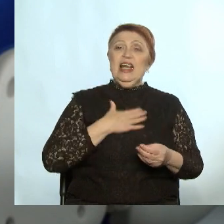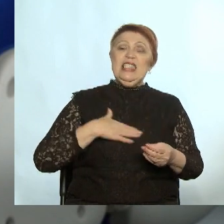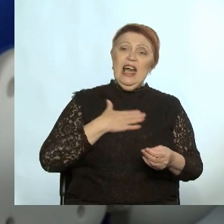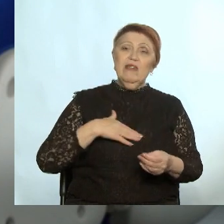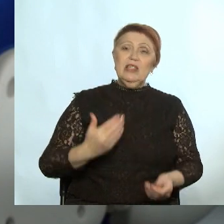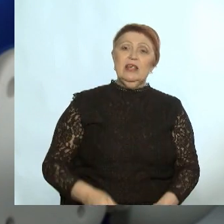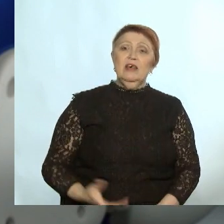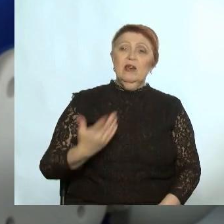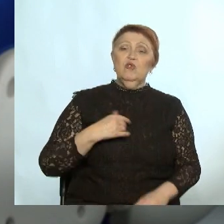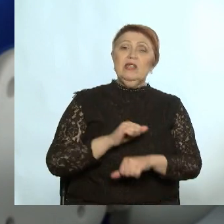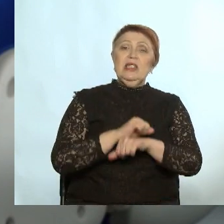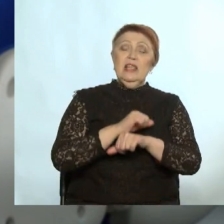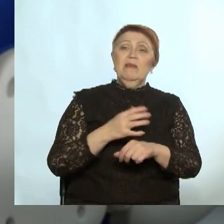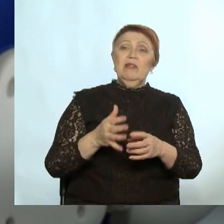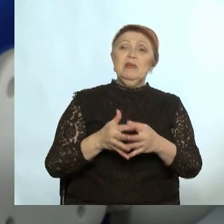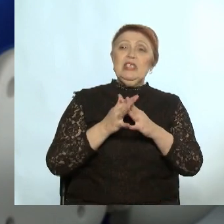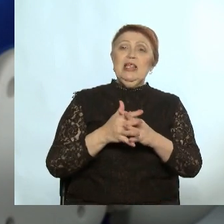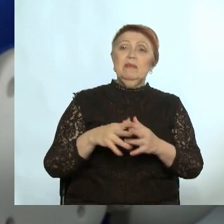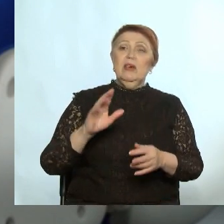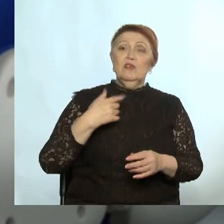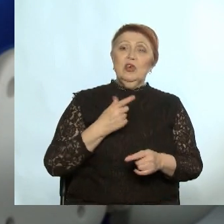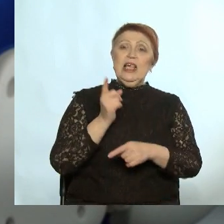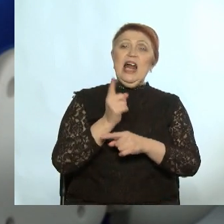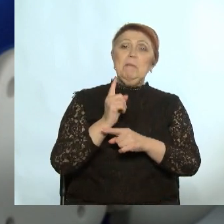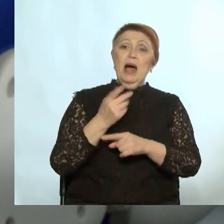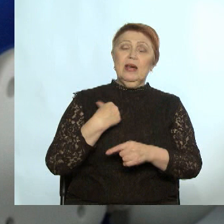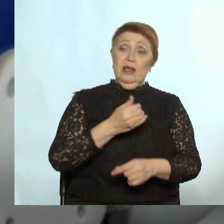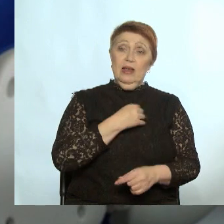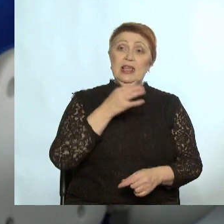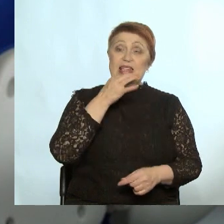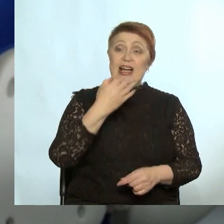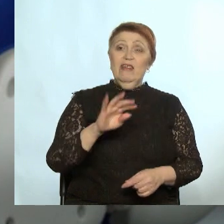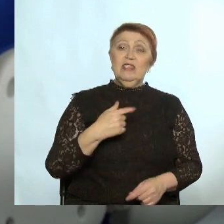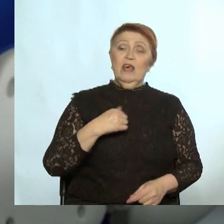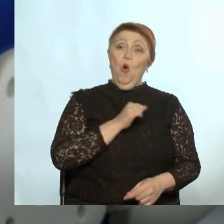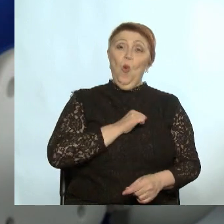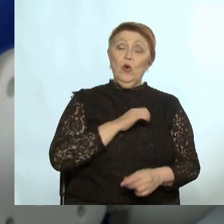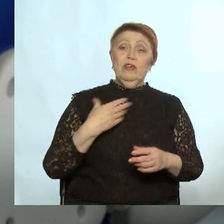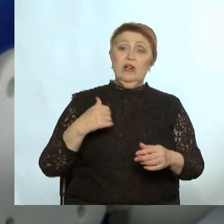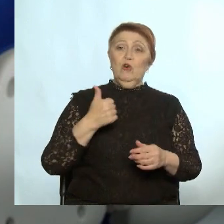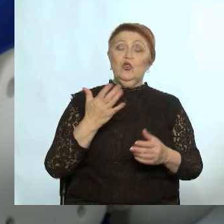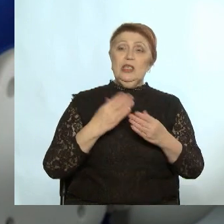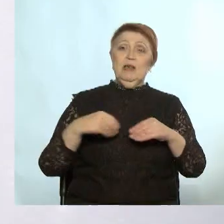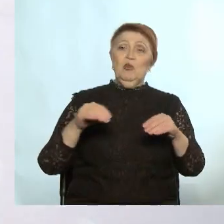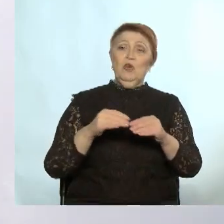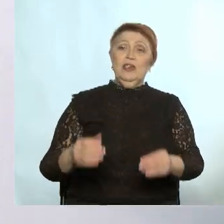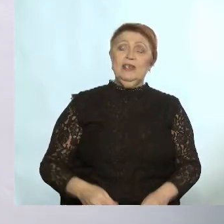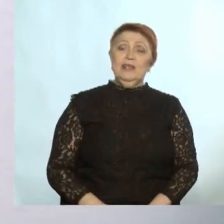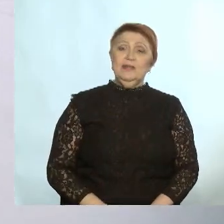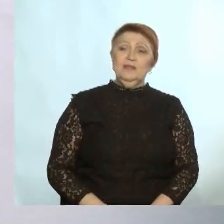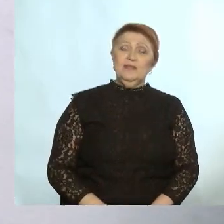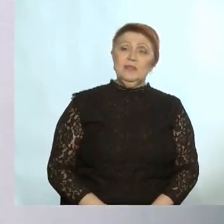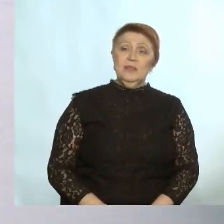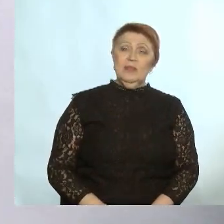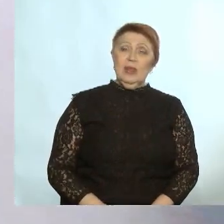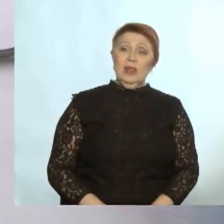переживаешь. Восстанавливаемся, да как? Рыбалка мне очень нравится, там, я не знаю, отдых там, с семьей, там, да, то есть, отвлечься от